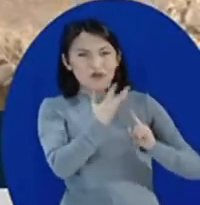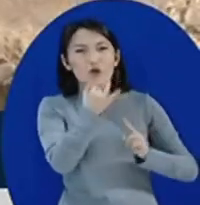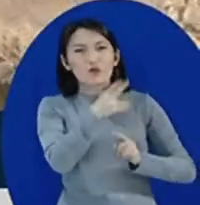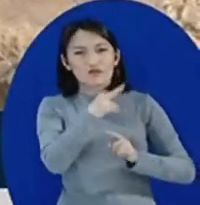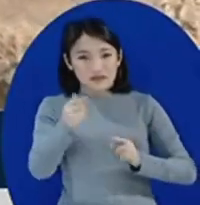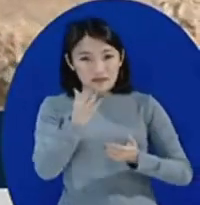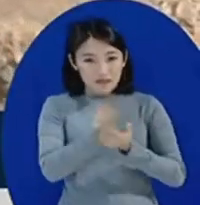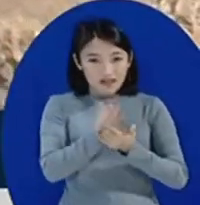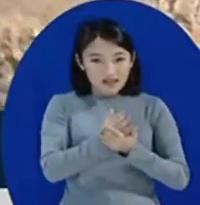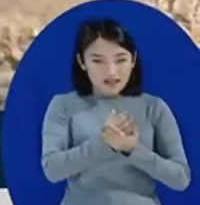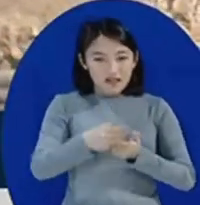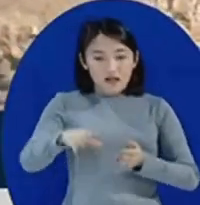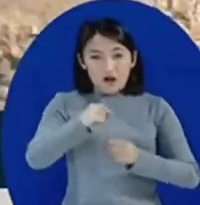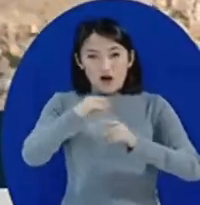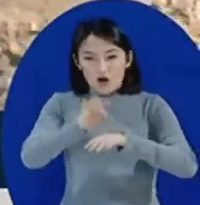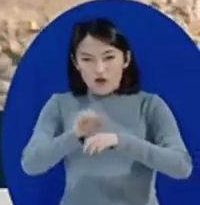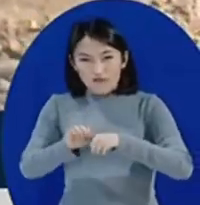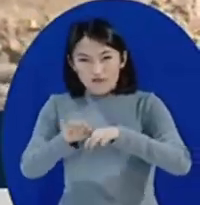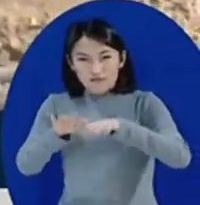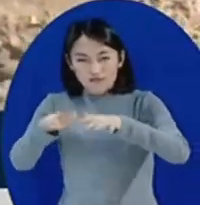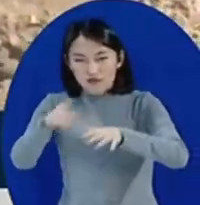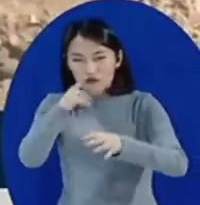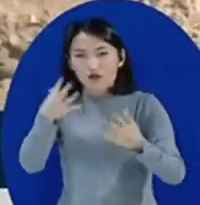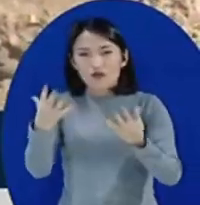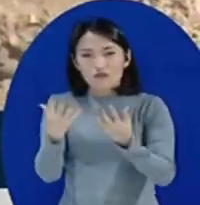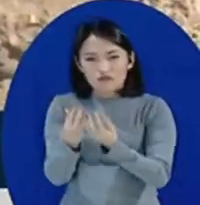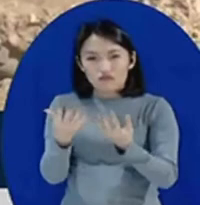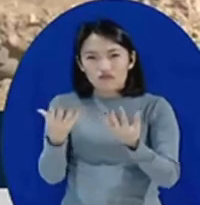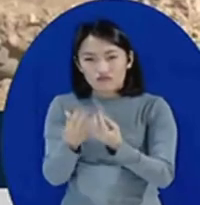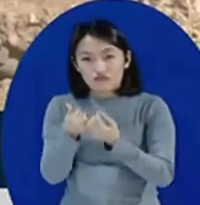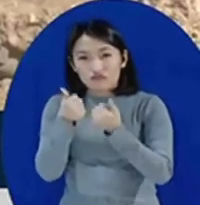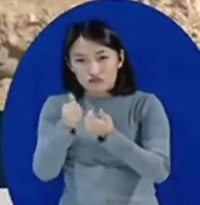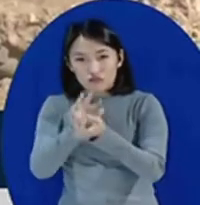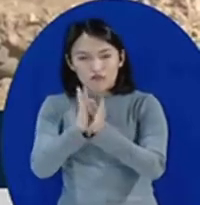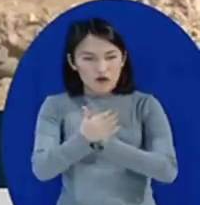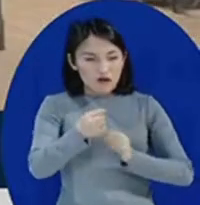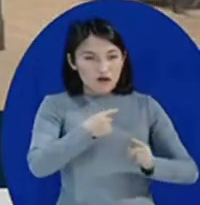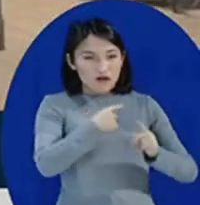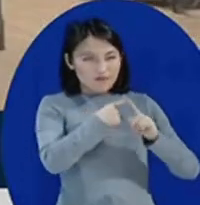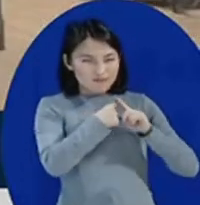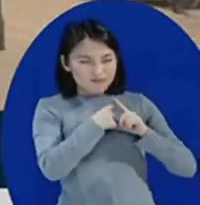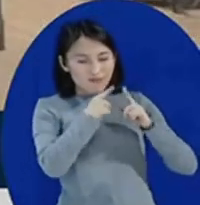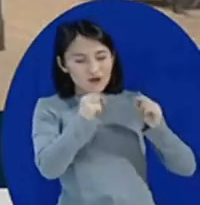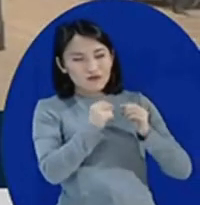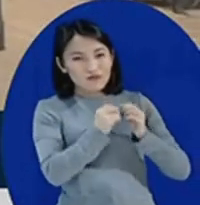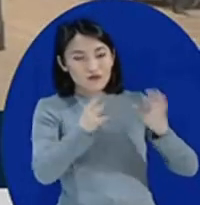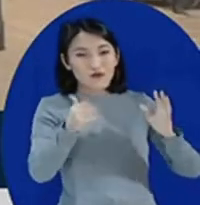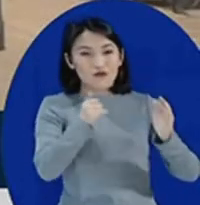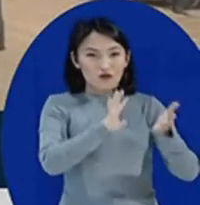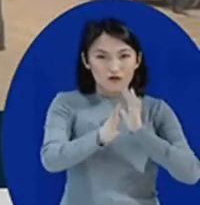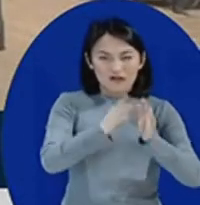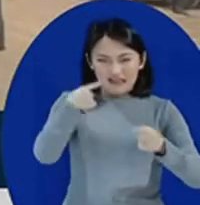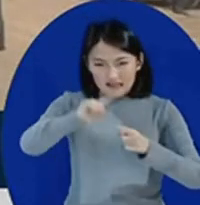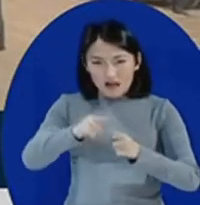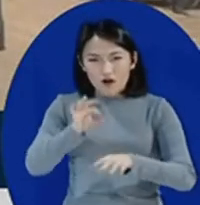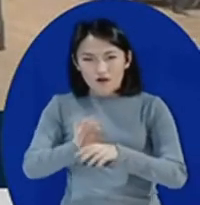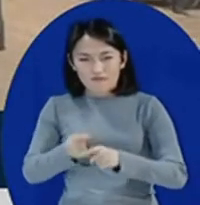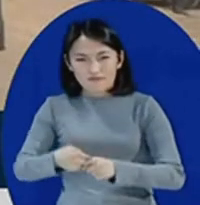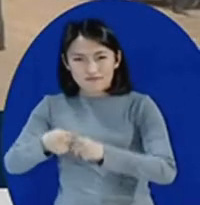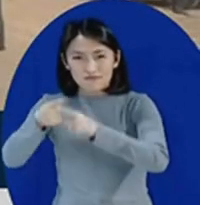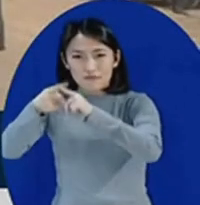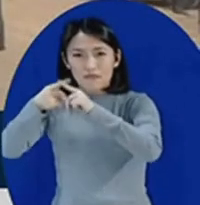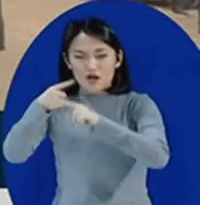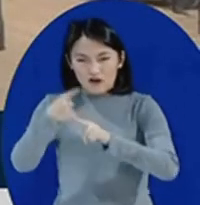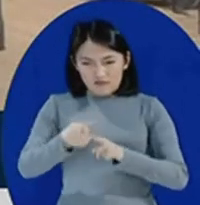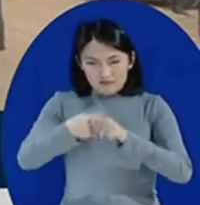Хөл хорооны хугацаанд халдварын тоо тодорхой хэмжээнд буурдагч хөл хорой тавигдсны дараа эргээд өсдөг байдал удаадараа ажиглагдж байна. Халдвар ихсэж